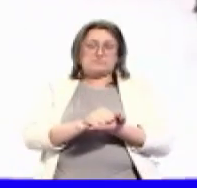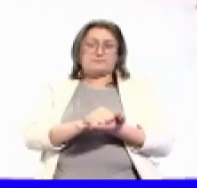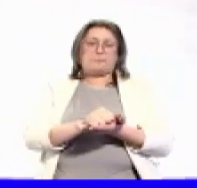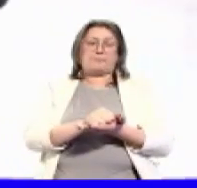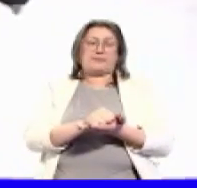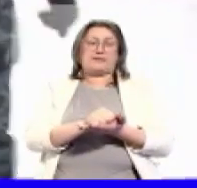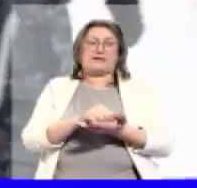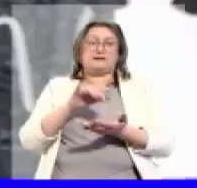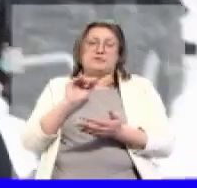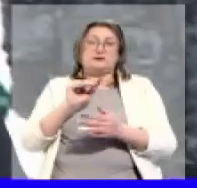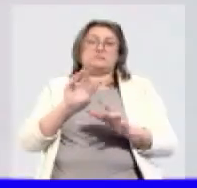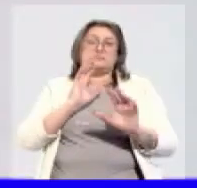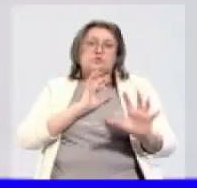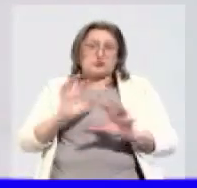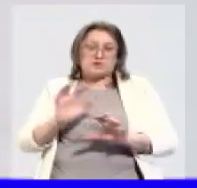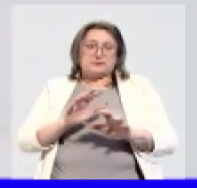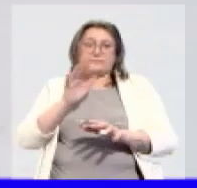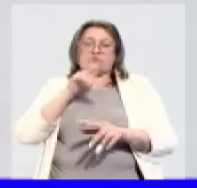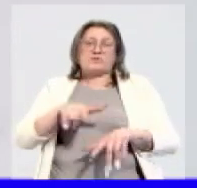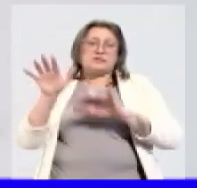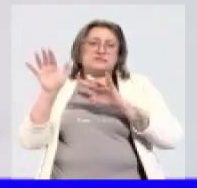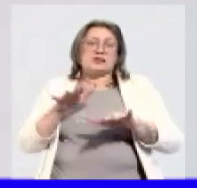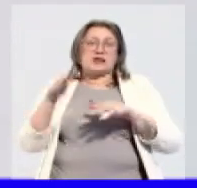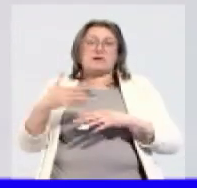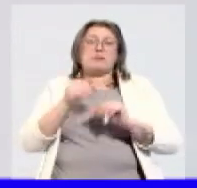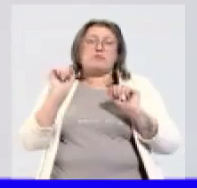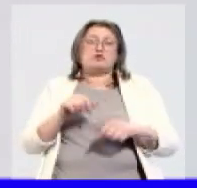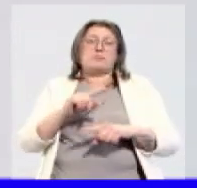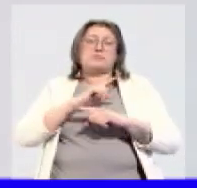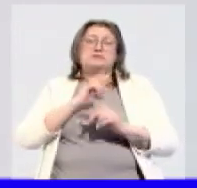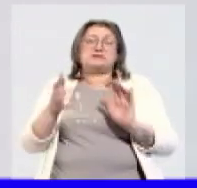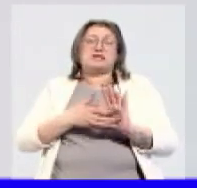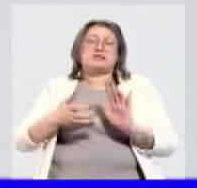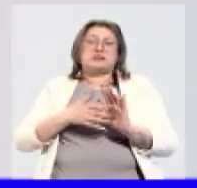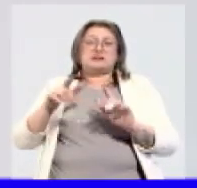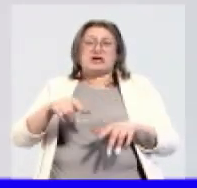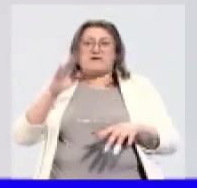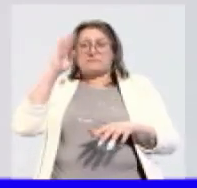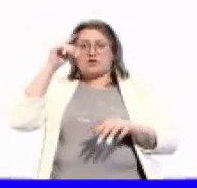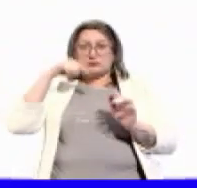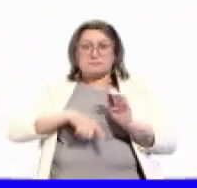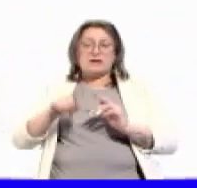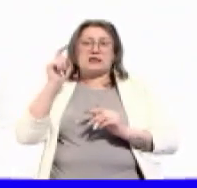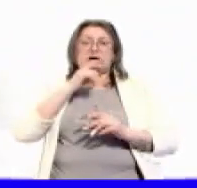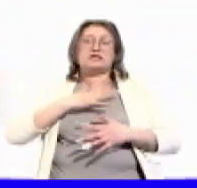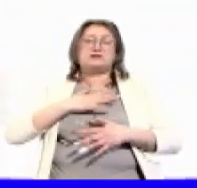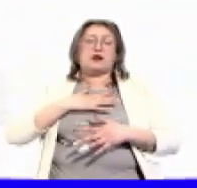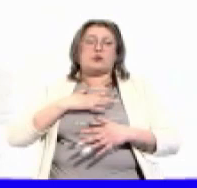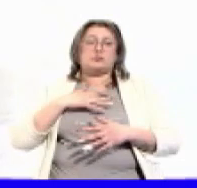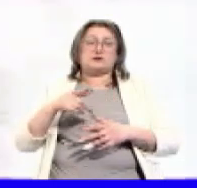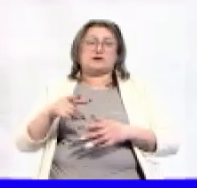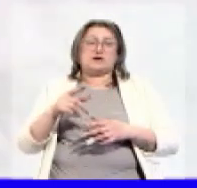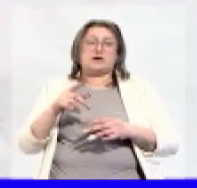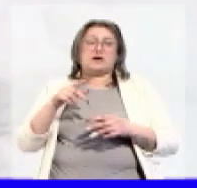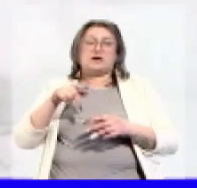балықтар судағы оттегінің жетіспеуінен қырылып қалуы мүмкін. Мұз ойып суға ауа жіберу үлкен көлдерде көбіне тиімді бола бермейді. Сондықтан қауіптің